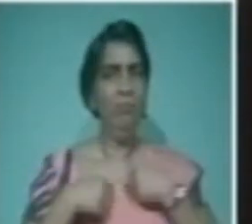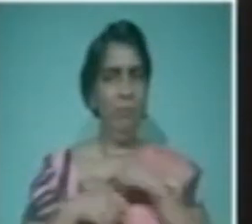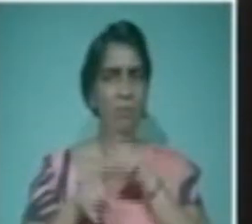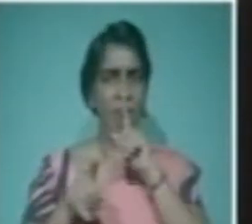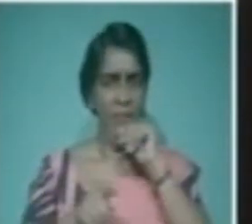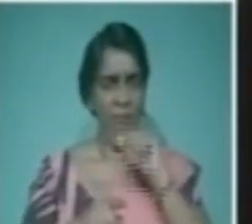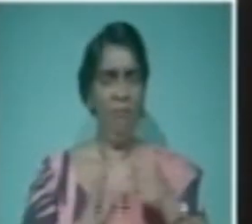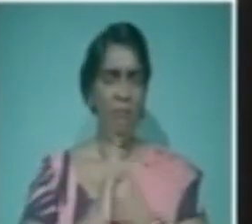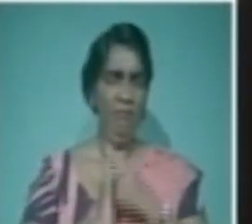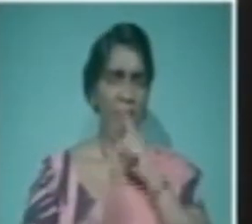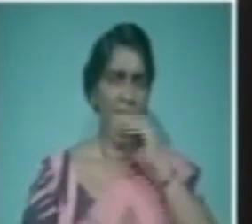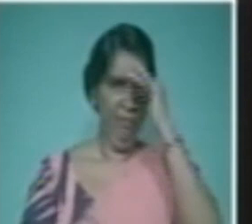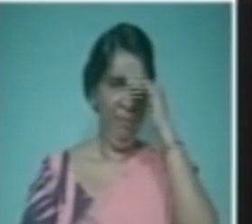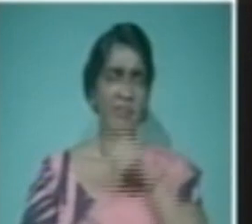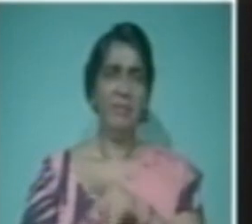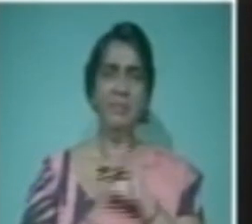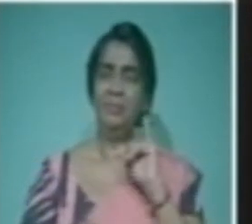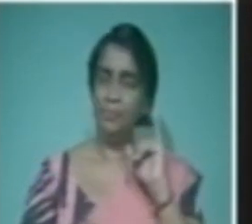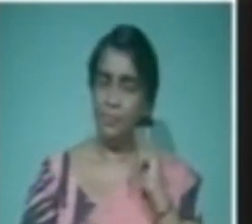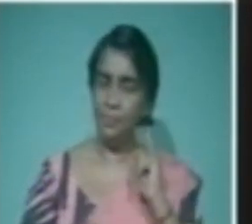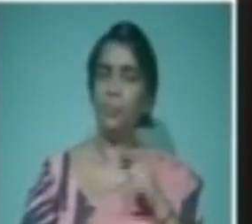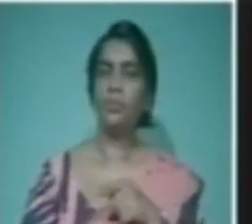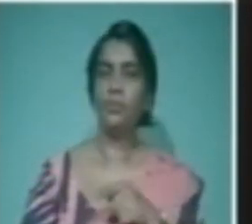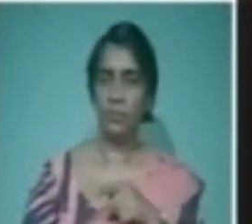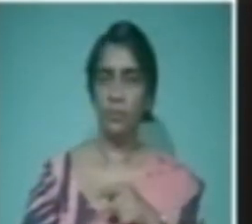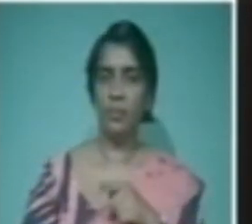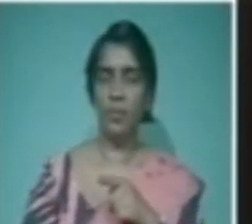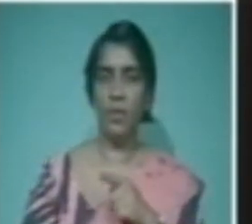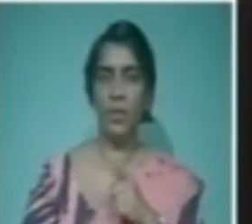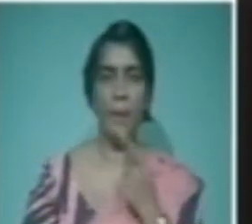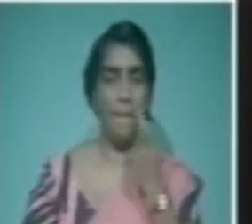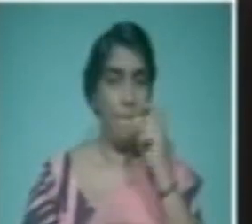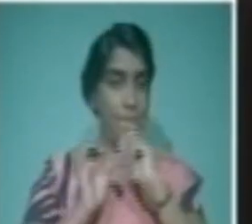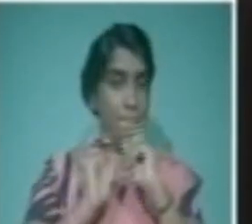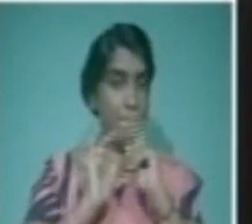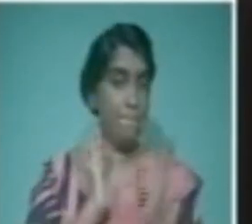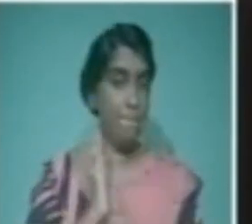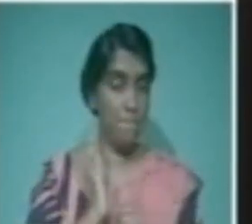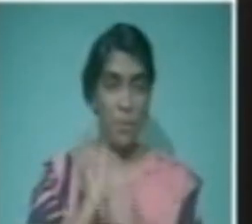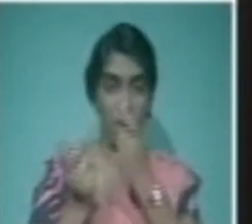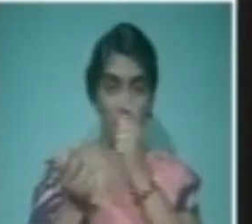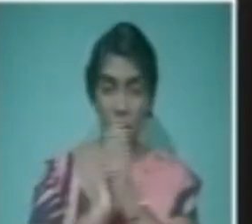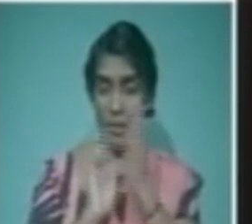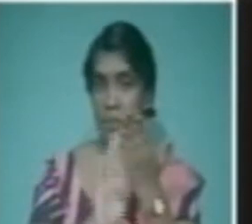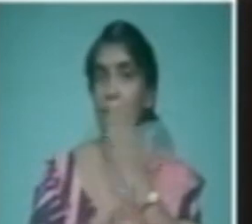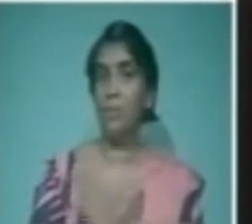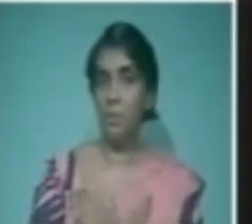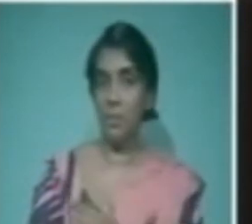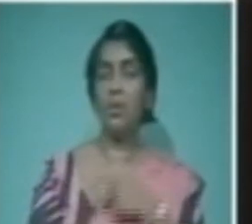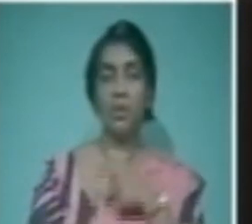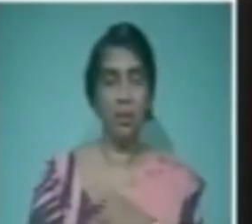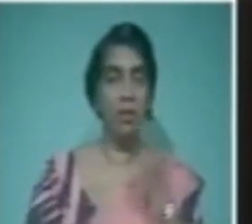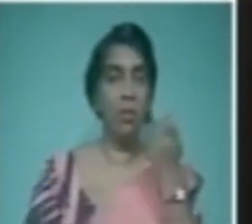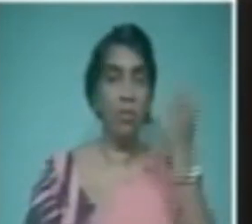කරු කතානායකතුමනි යම් කිසි බිලේ සංශෝධනයක් කරන්නට පෙර මේ බ්‍රිජින්